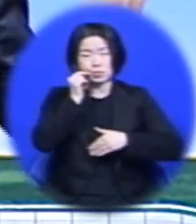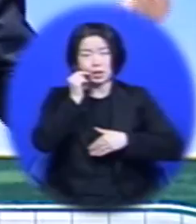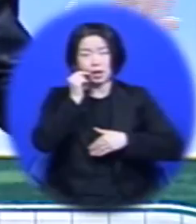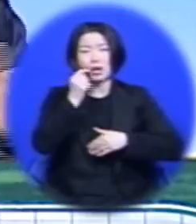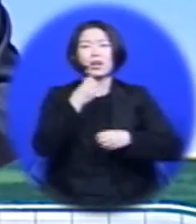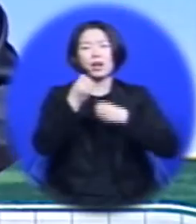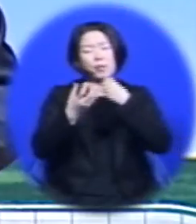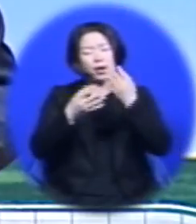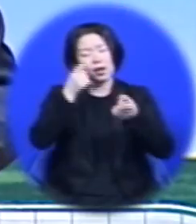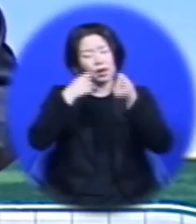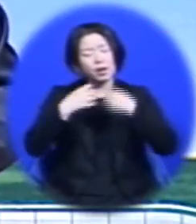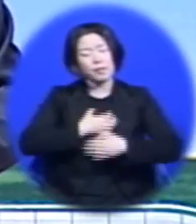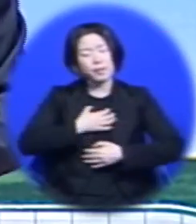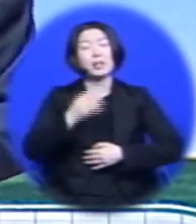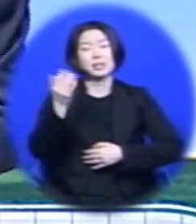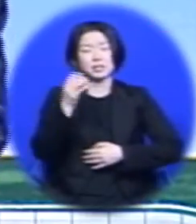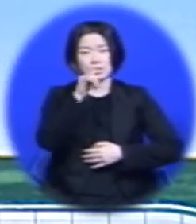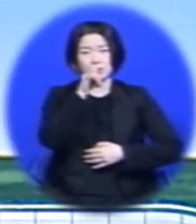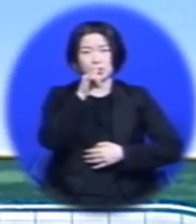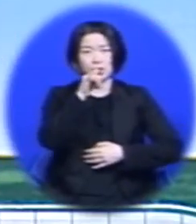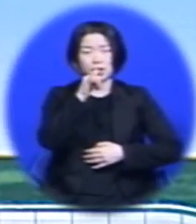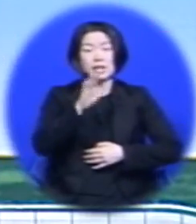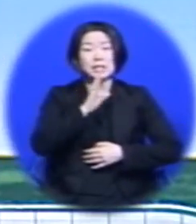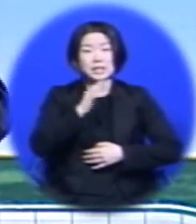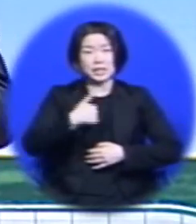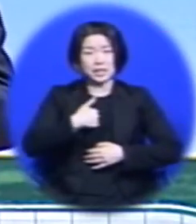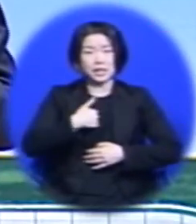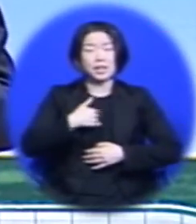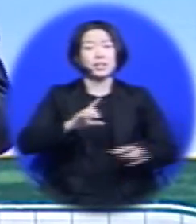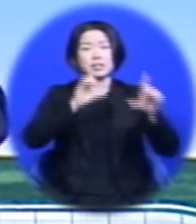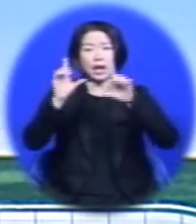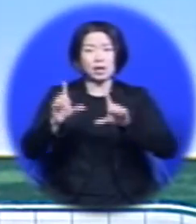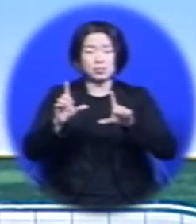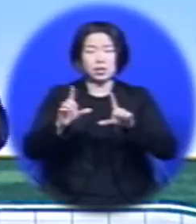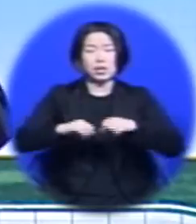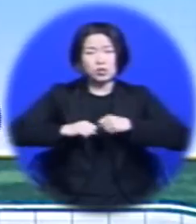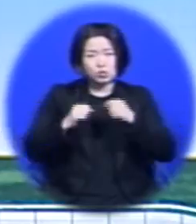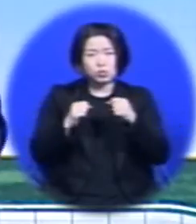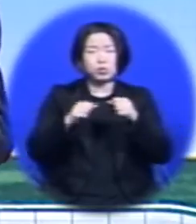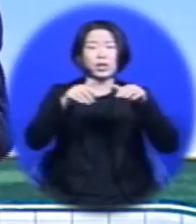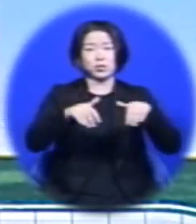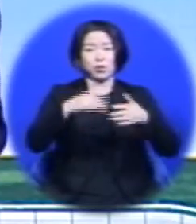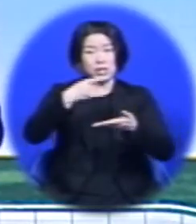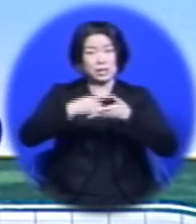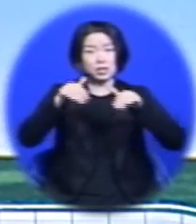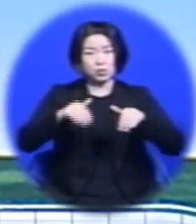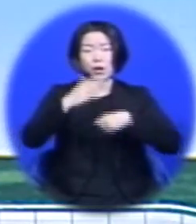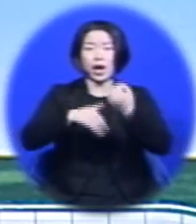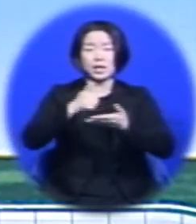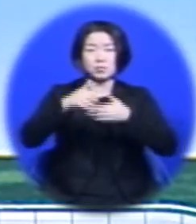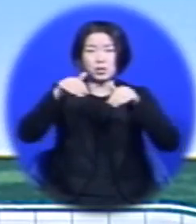탄식하며 이다 실제로 자신의 삶이 순종의 종이고 의회 종이고 하나님의